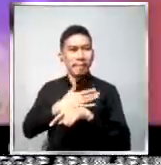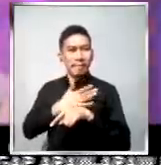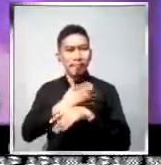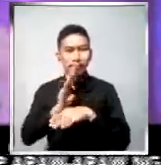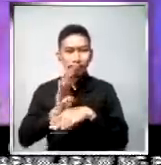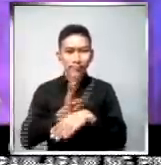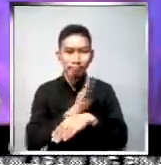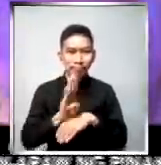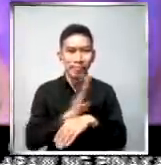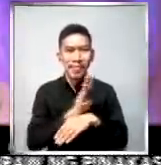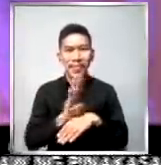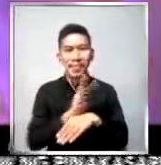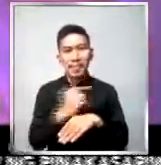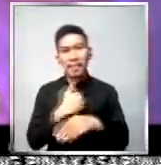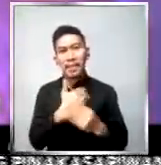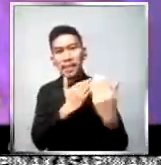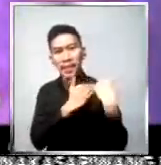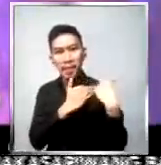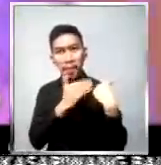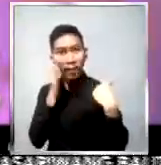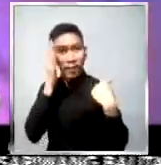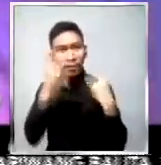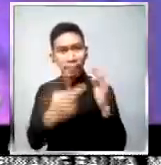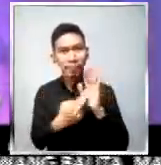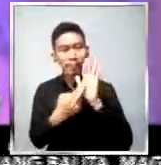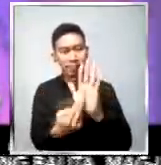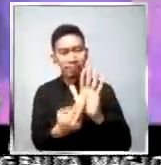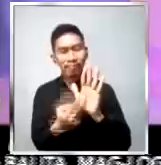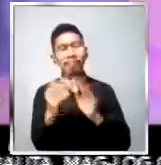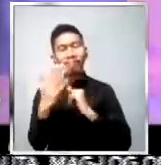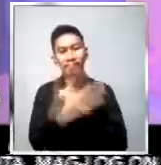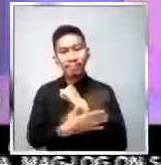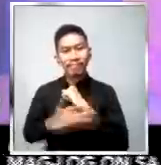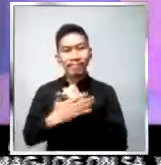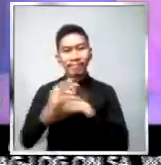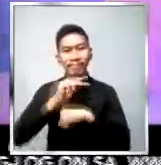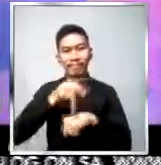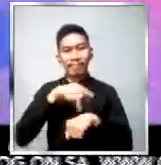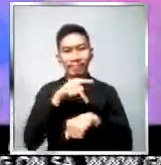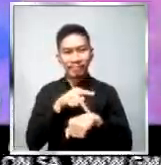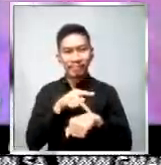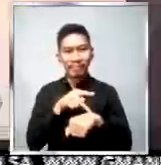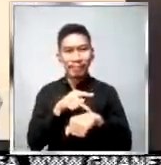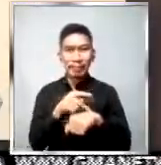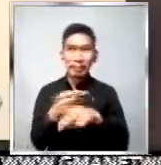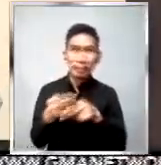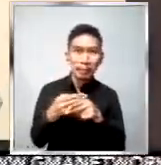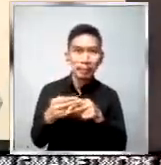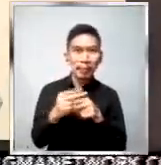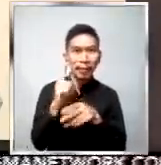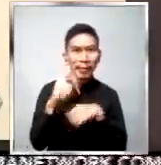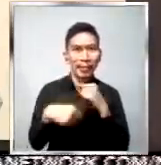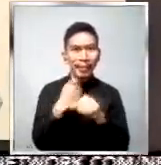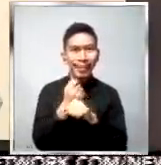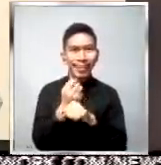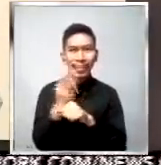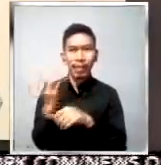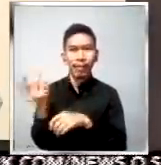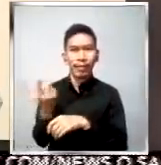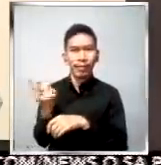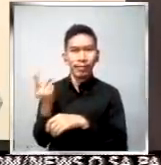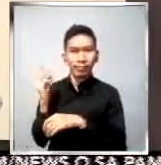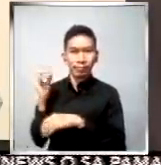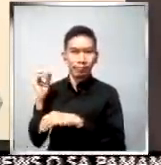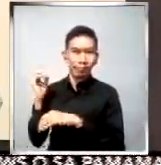the future representative of our country. And it's just a year. 6 years na po kami. We've been through highs